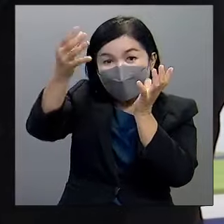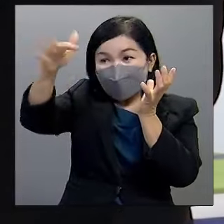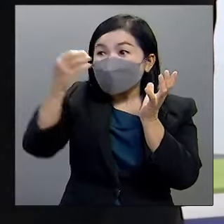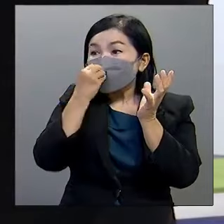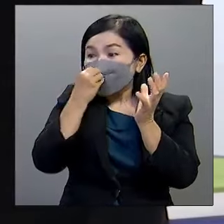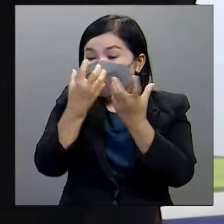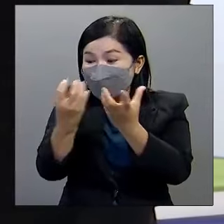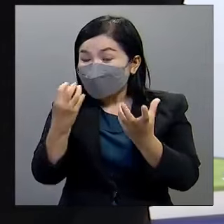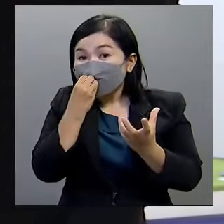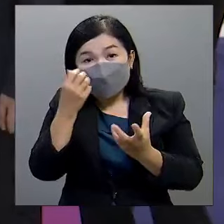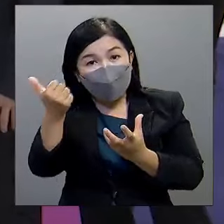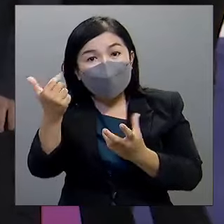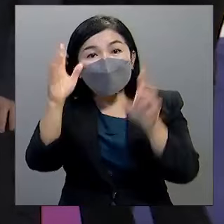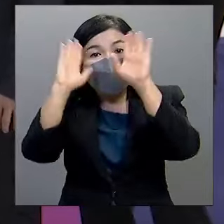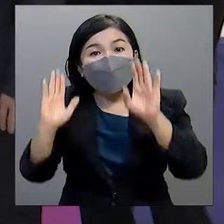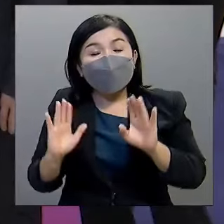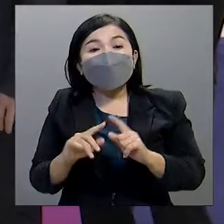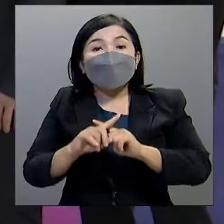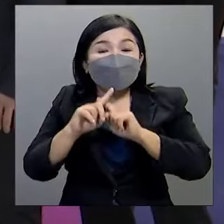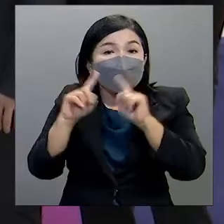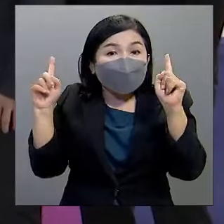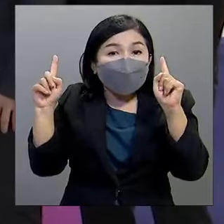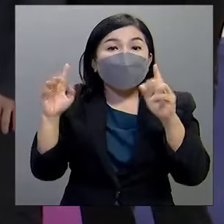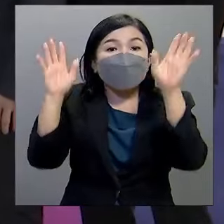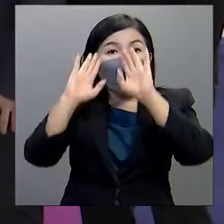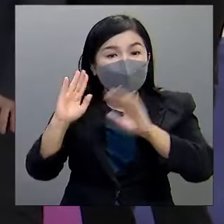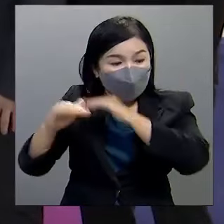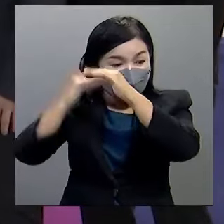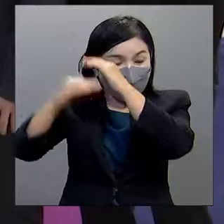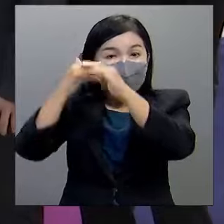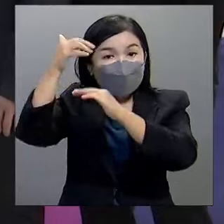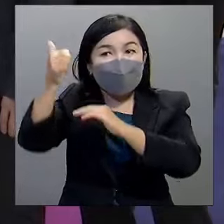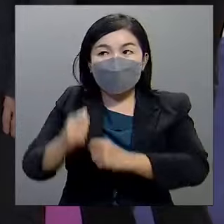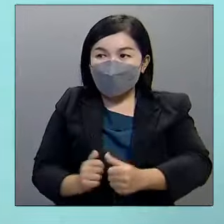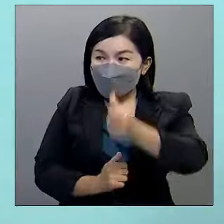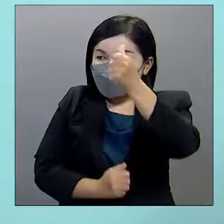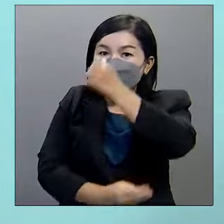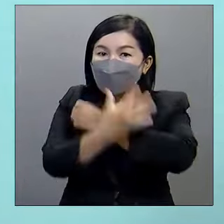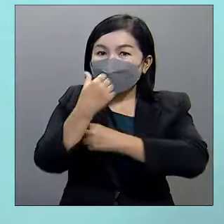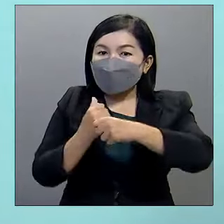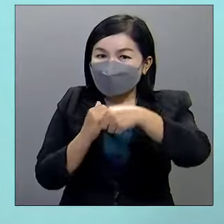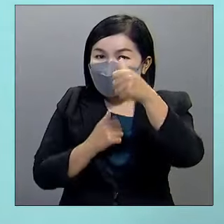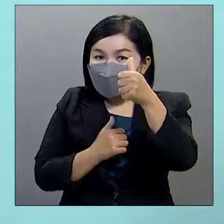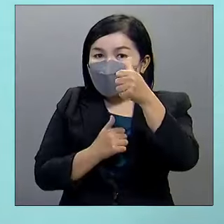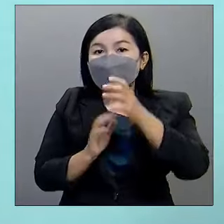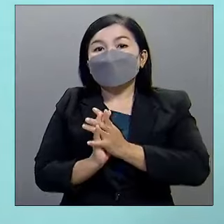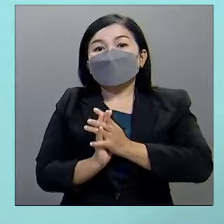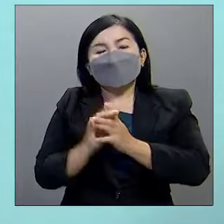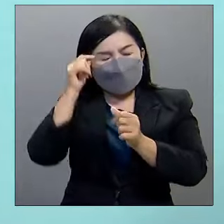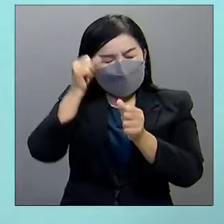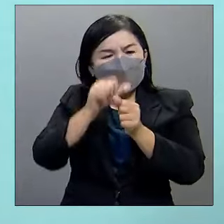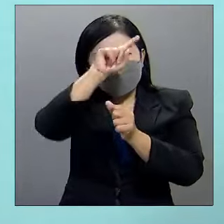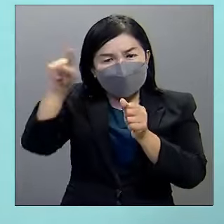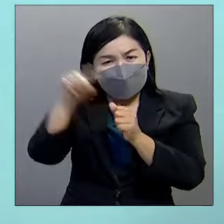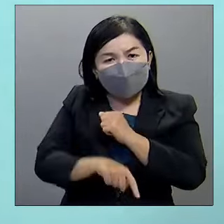มีส่วนเกี่ยวข้องมากมายแต่ถ้าเกิดว่าเราสามารถที่จะไปถึงตรงนี้ได้เป็นหนึ่งเรื่องที่ดีมากๆ KEETA ตอนแรกชัยพรดูในสคริปต์นึก